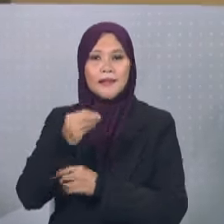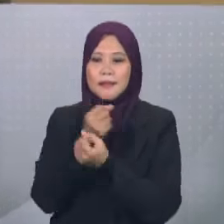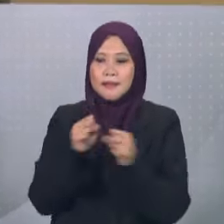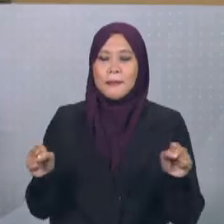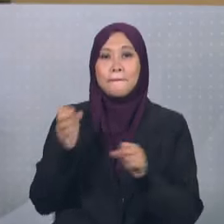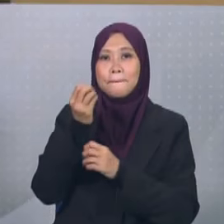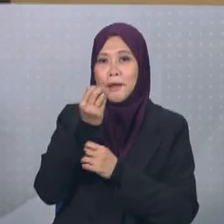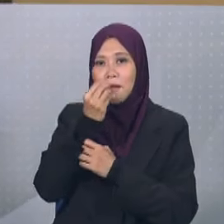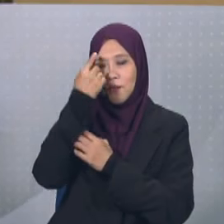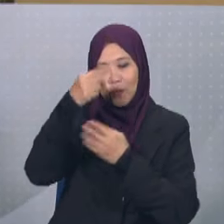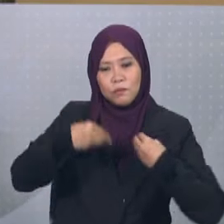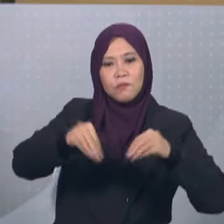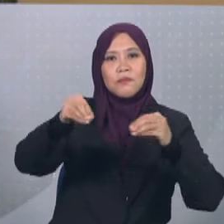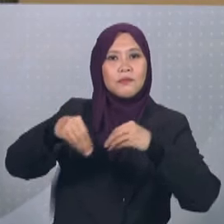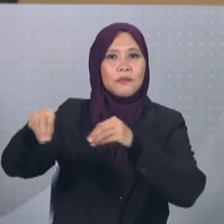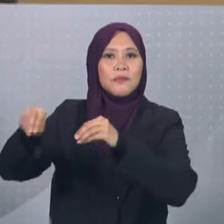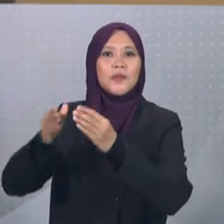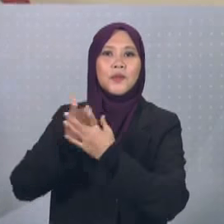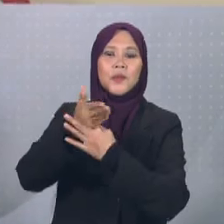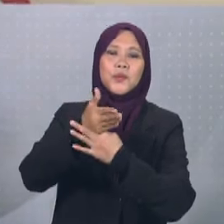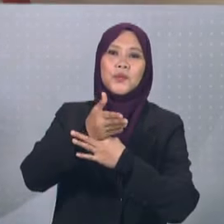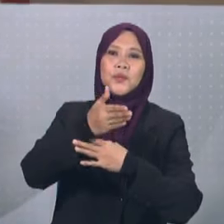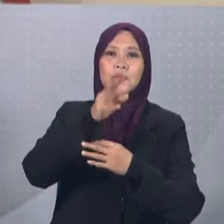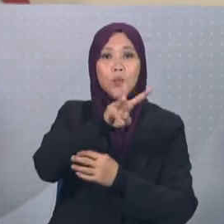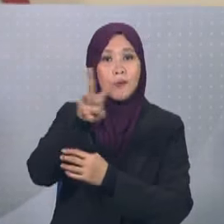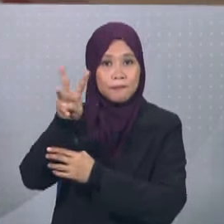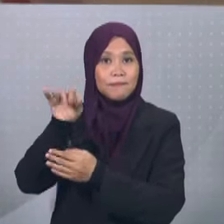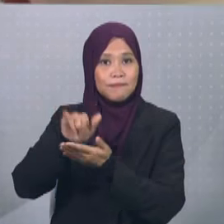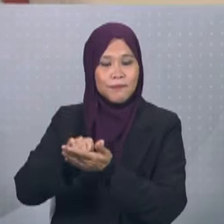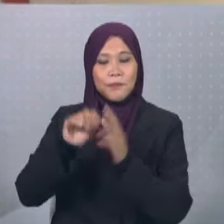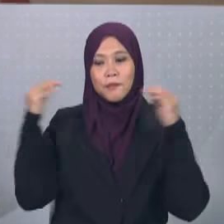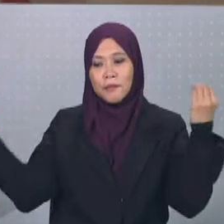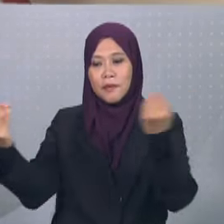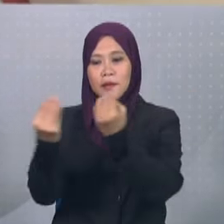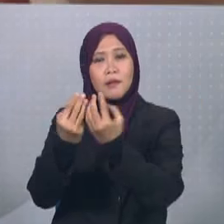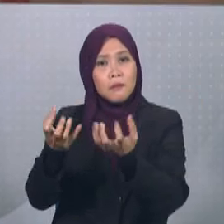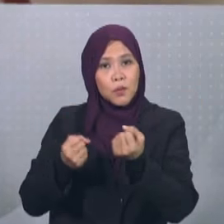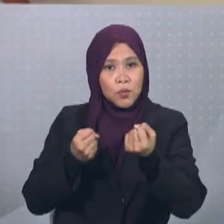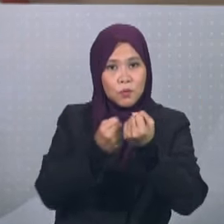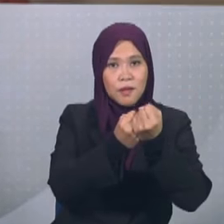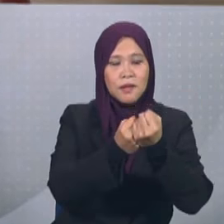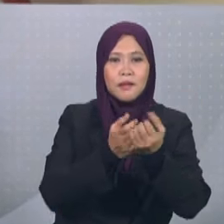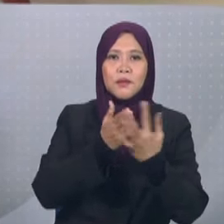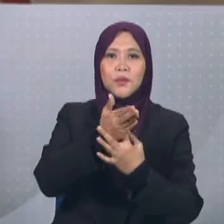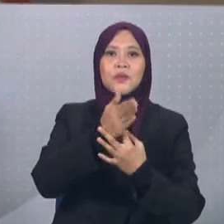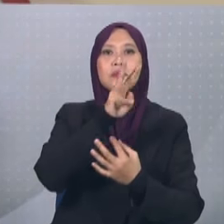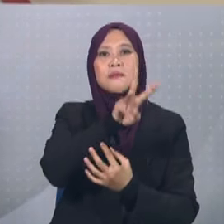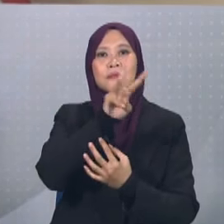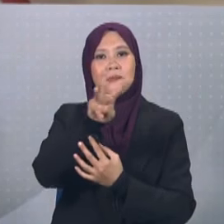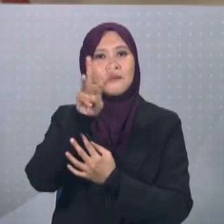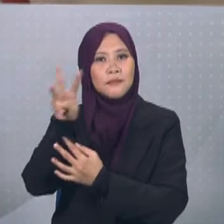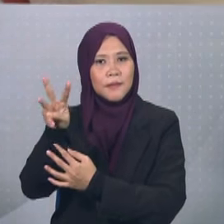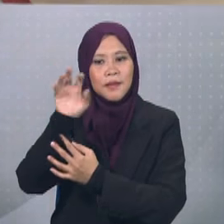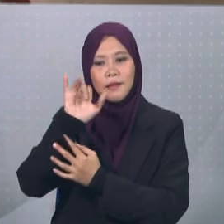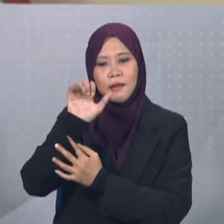dimakan untuk dipasarkan melalui platform tersebut. Masyarakat yang ingin menyumbang boleh terus melayari laman